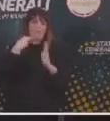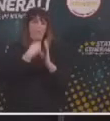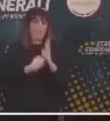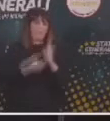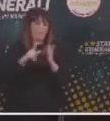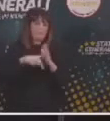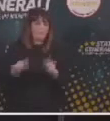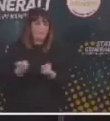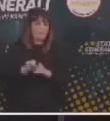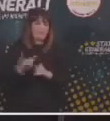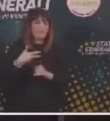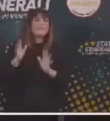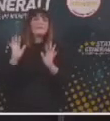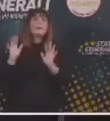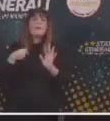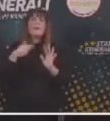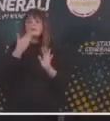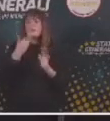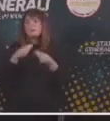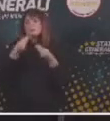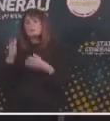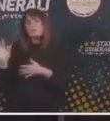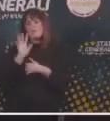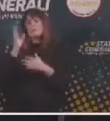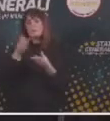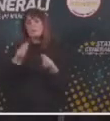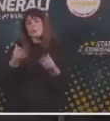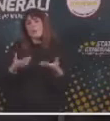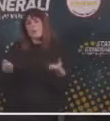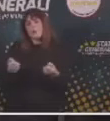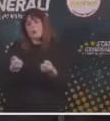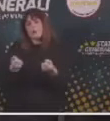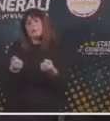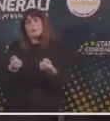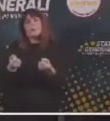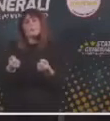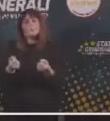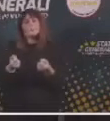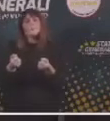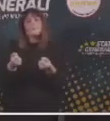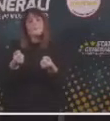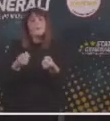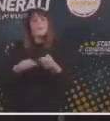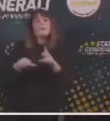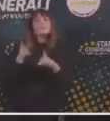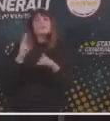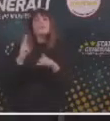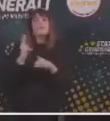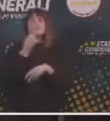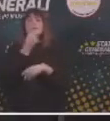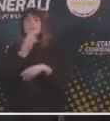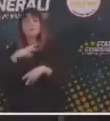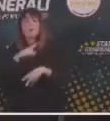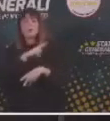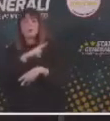è concesso però voglio fare un esempio secondo me è molto concreto che è quello del superbonus una misura che